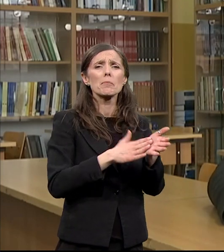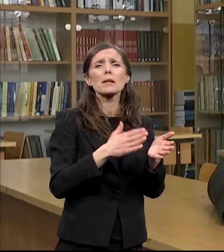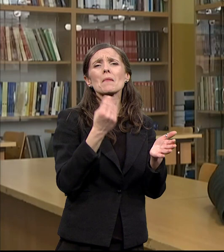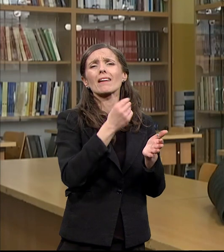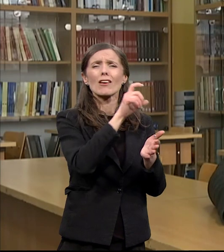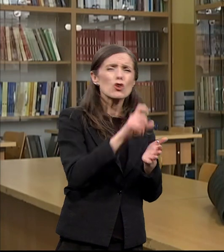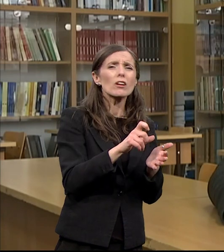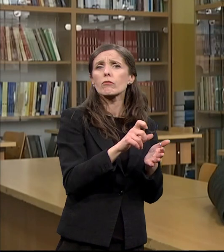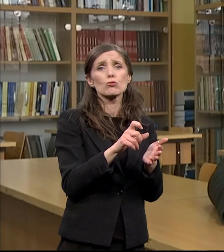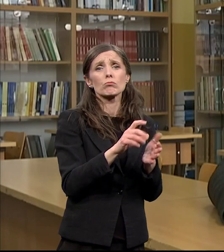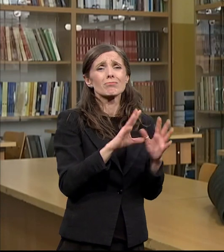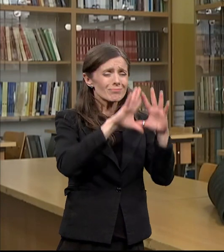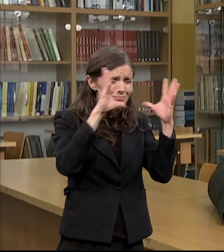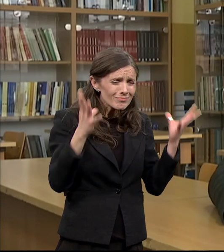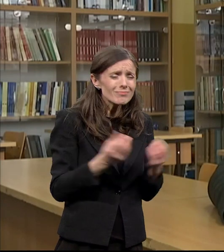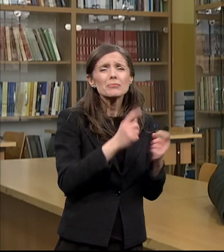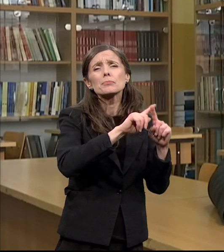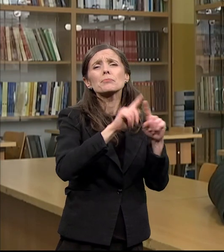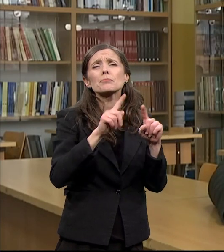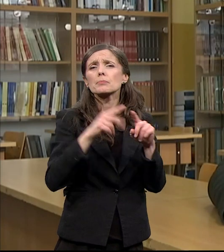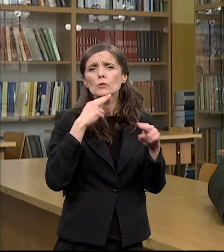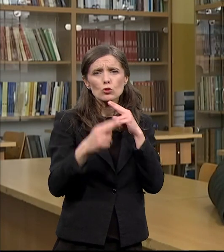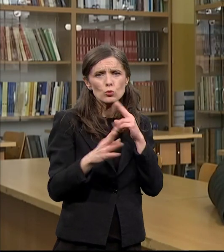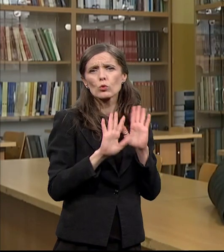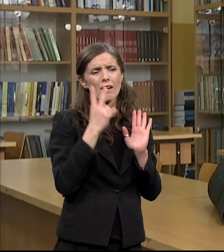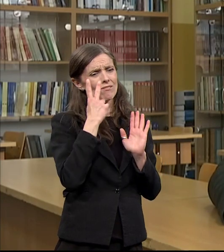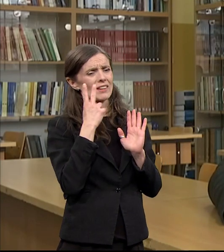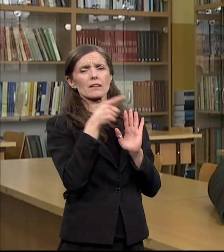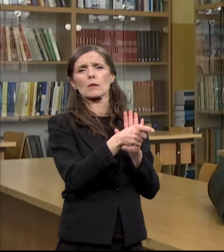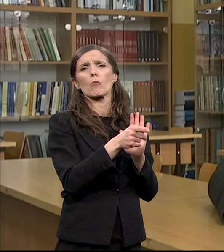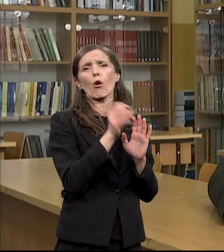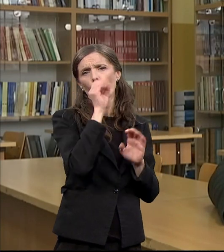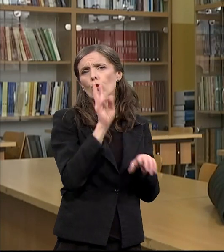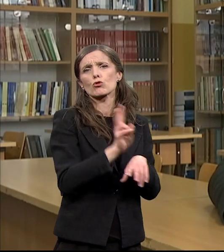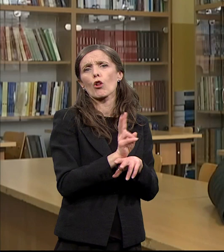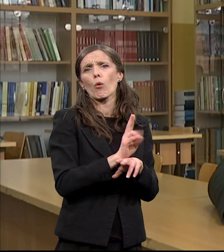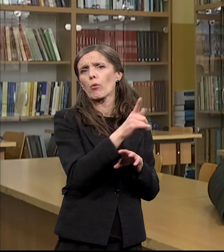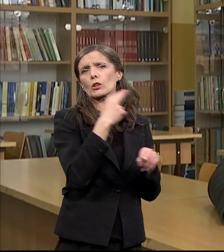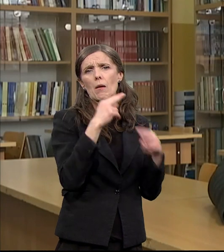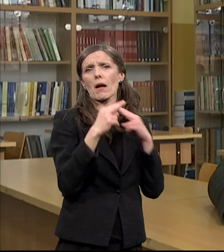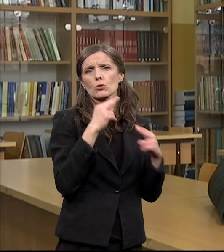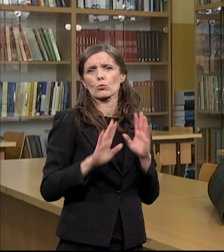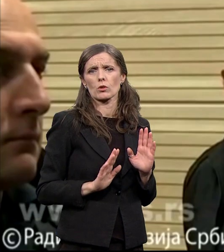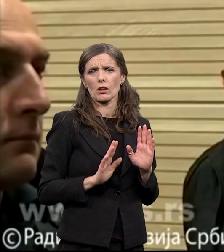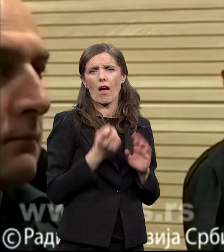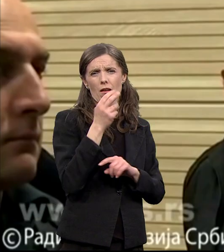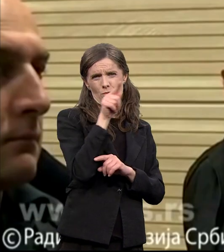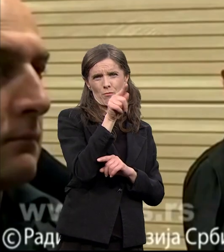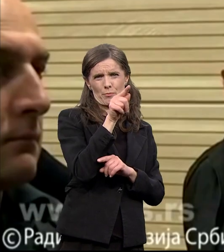krivični predmeti, mi danas svedočimo, nažalost, zloupotrebi kvazisudske vlasti u Prištini.